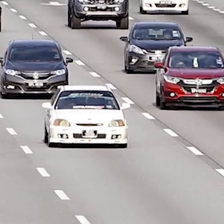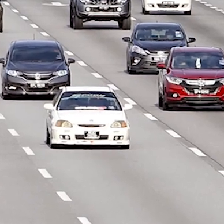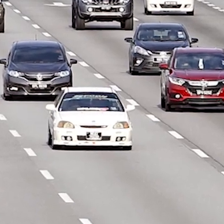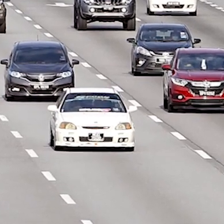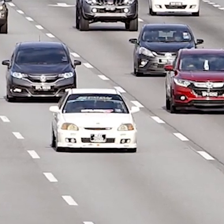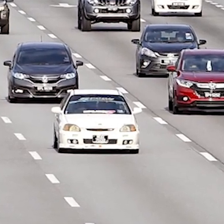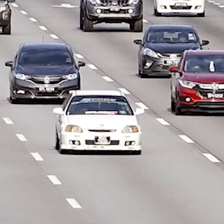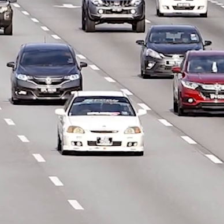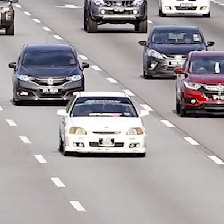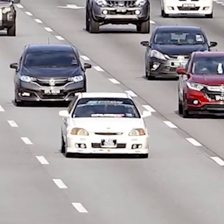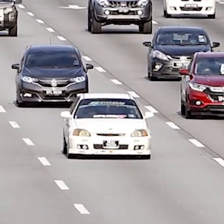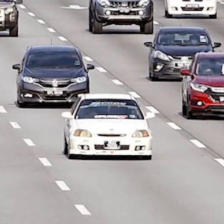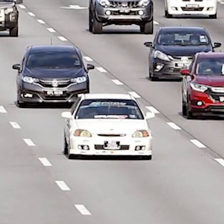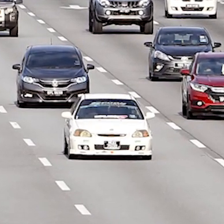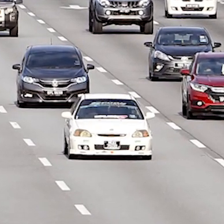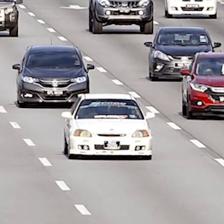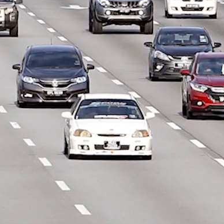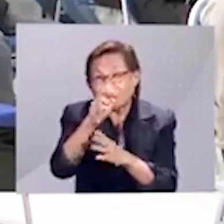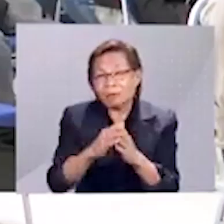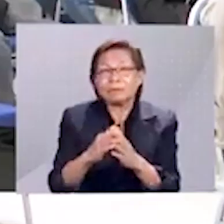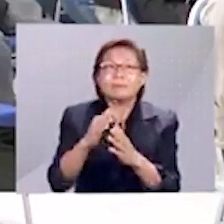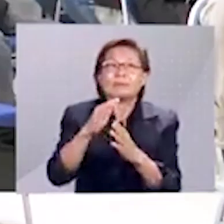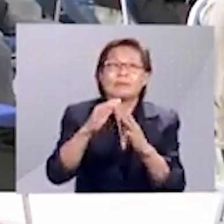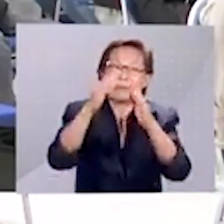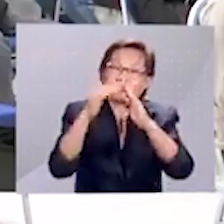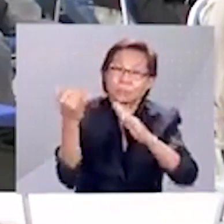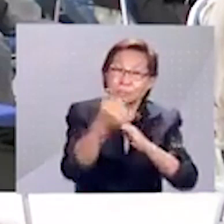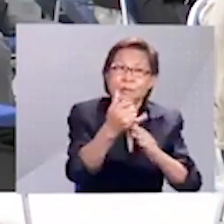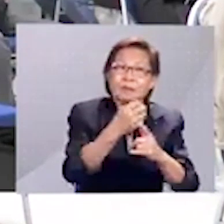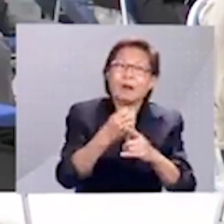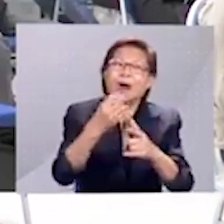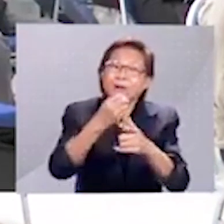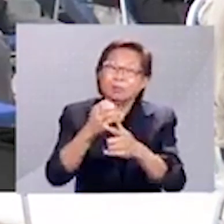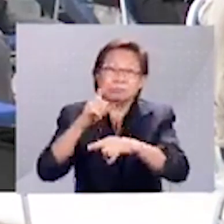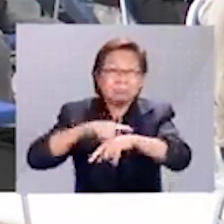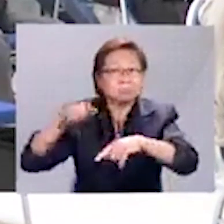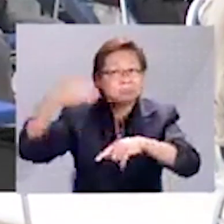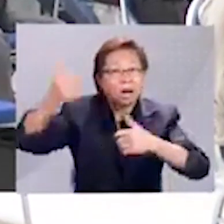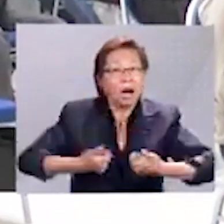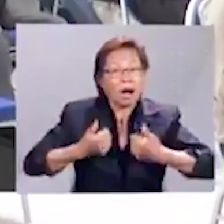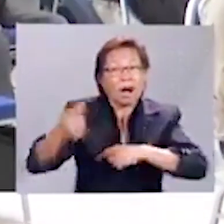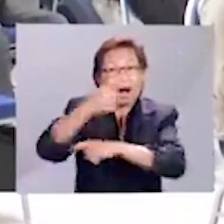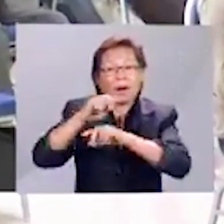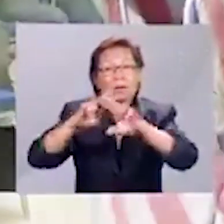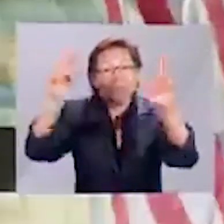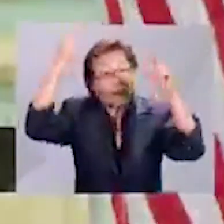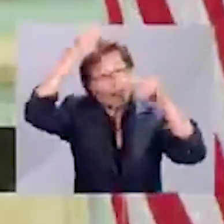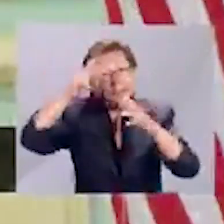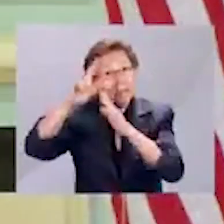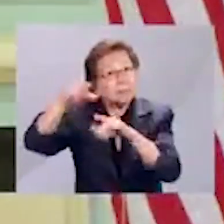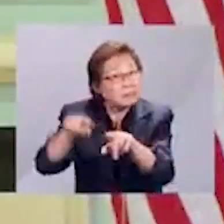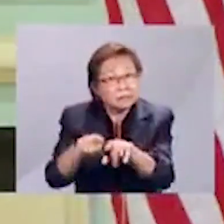utamanya dalam kita menghadapi perayaan Adik sekali dan juga ide ada hacker datang WC kebenaran